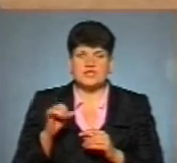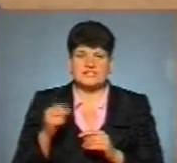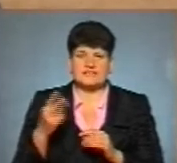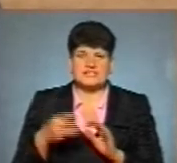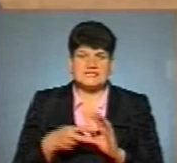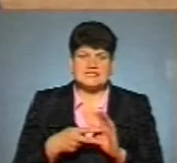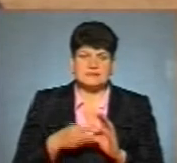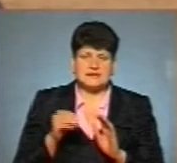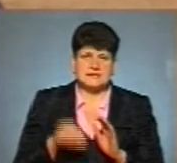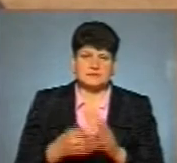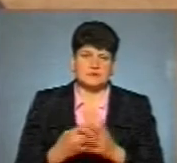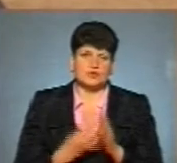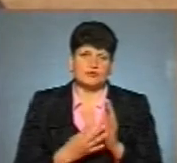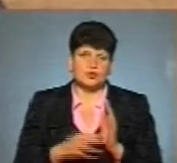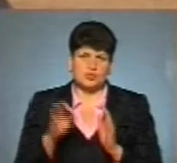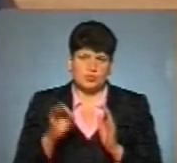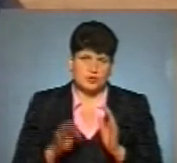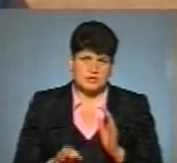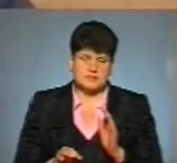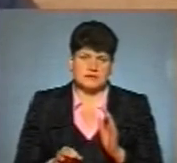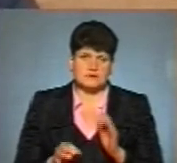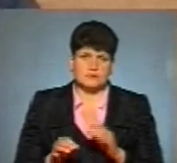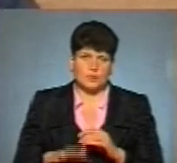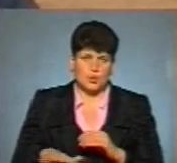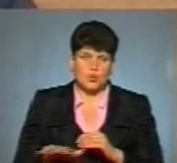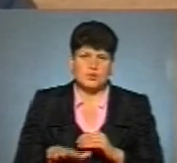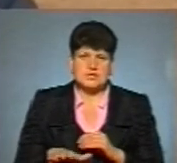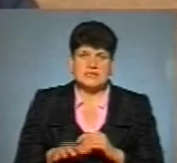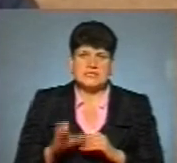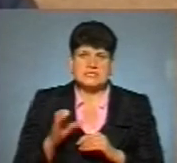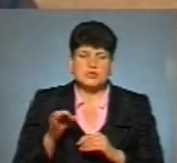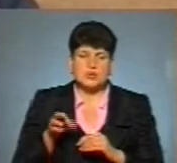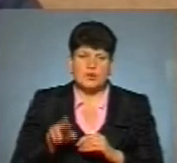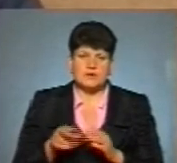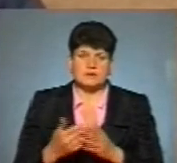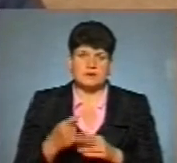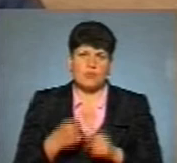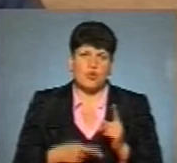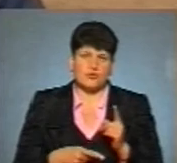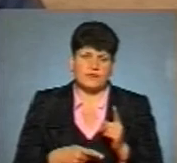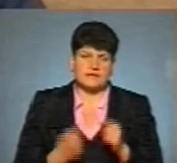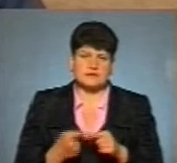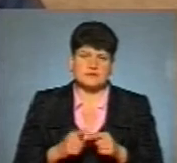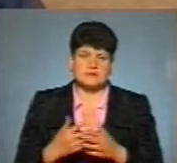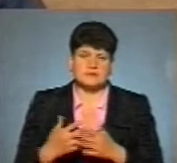майже 90% до намічених площ. Ну і сої десь близько половини, це